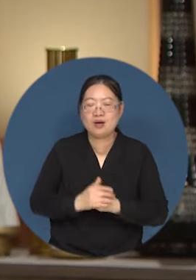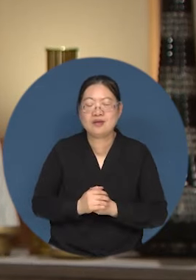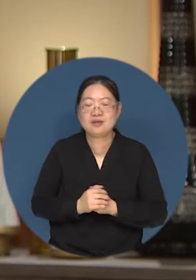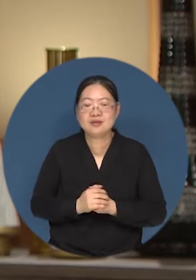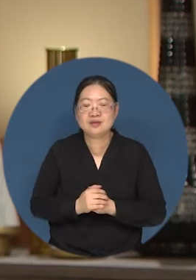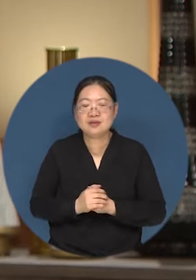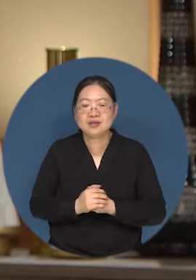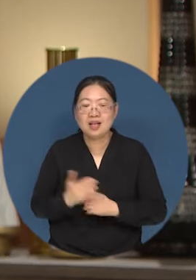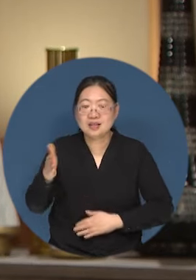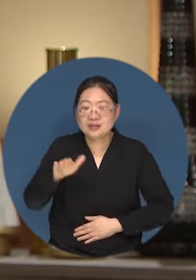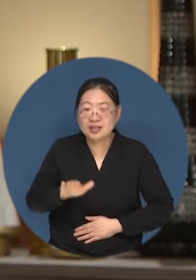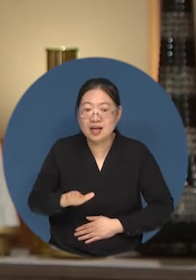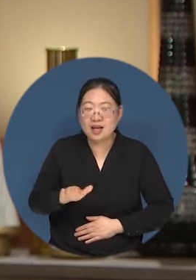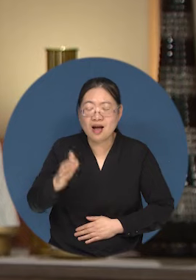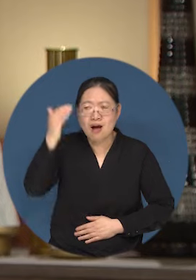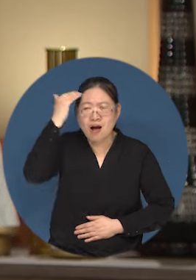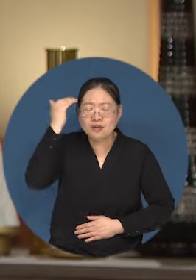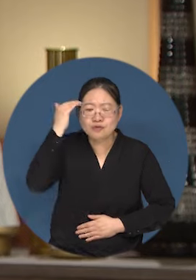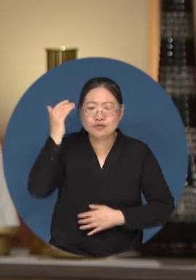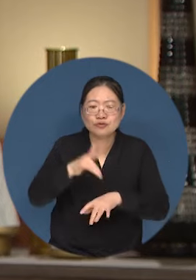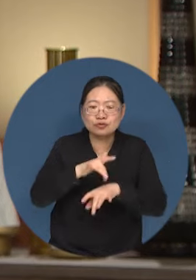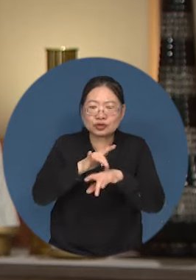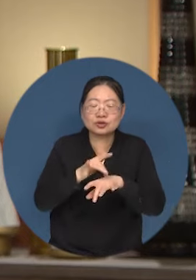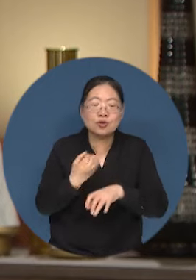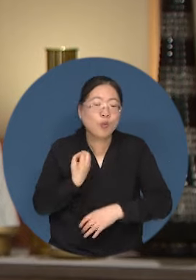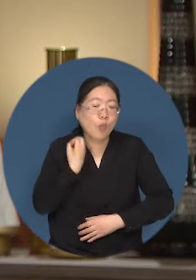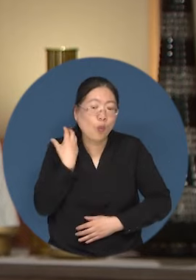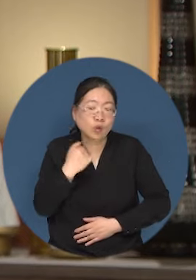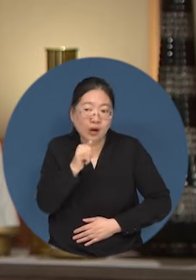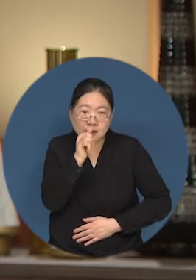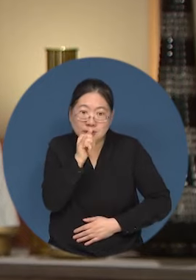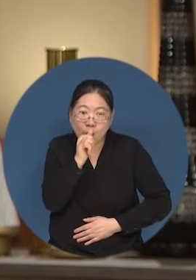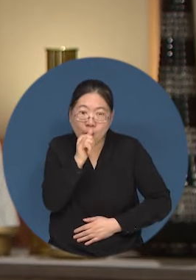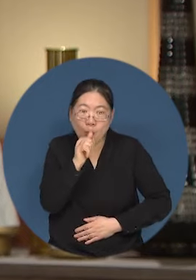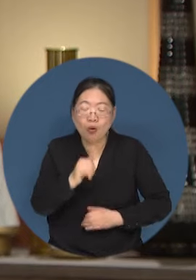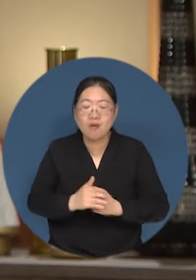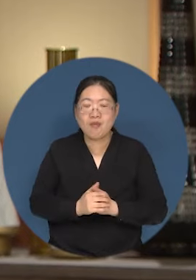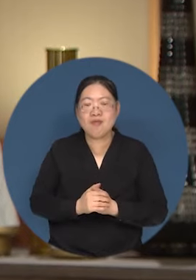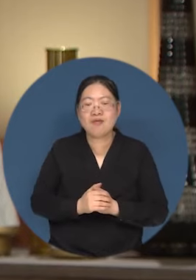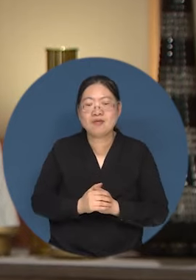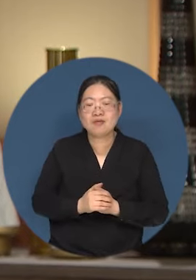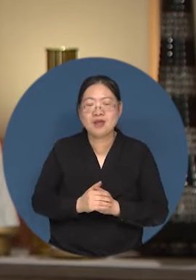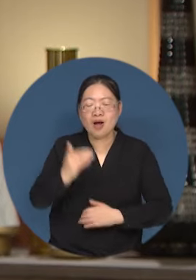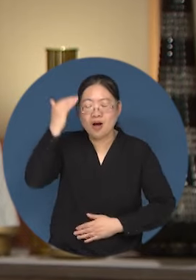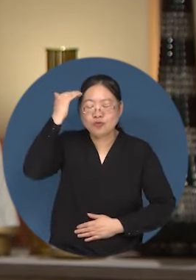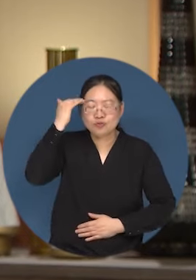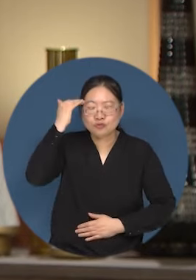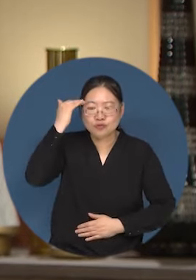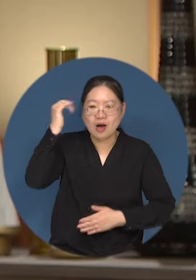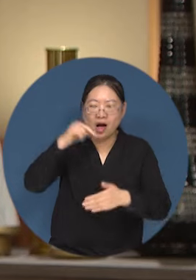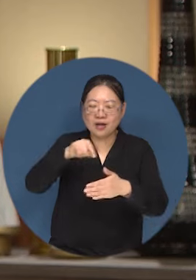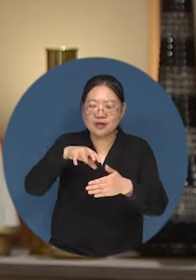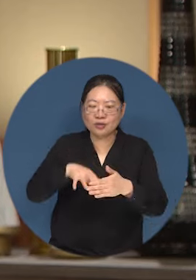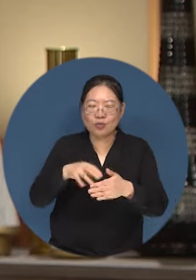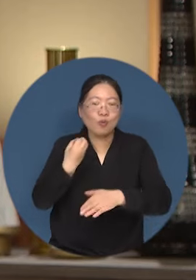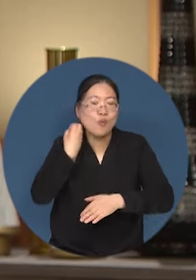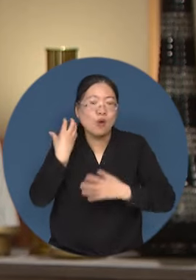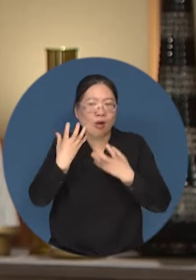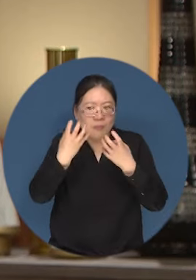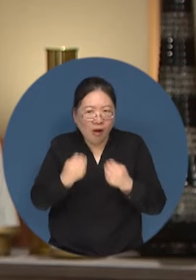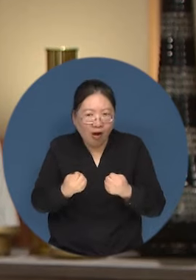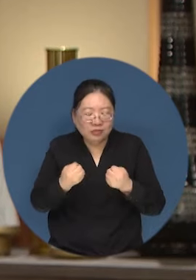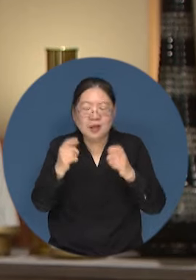그런데 한국에 귀신 고래가 있을 정도로 우리나라에 고래가 많았나? 라는 네. 호기심이